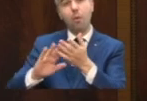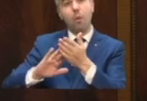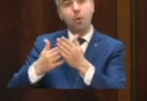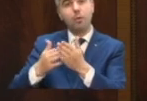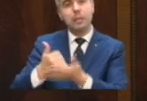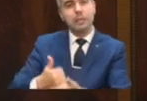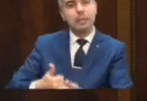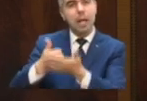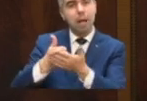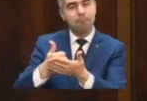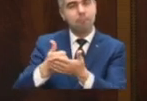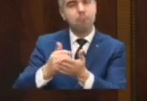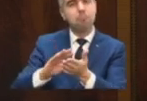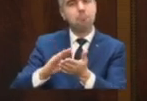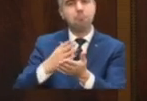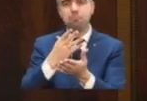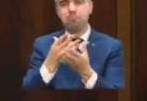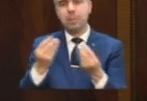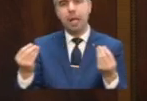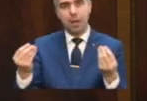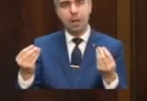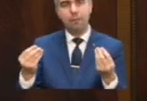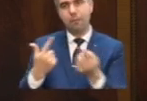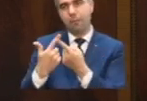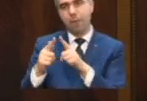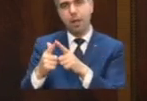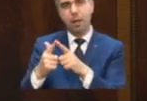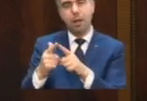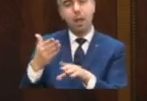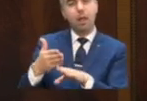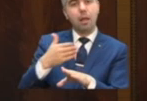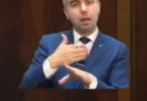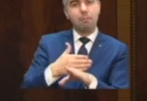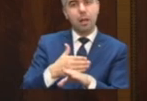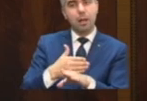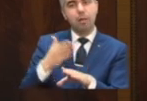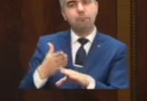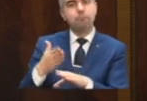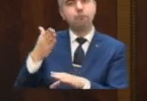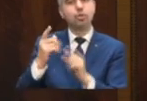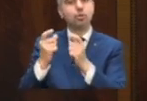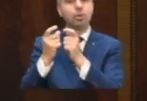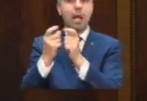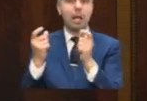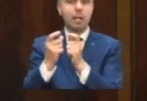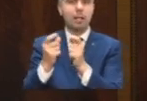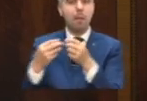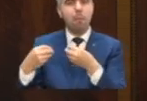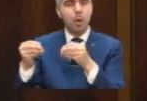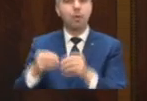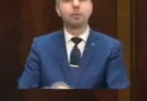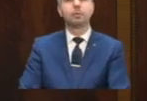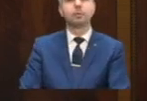ندعموا هاد يعني سلاسل القيم قبل الوصول الى يعني الى قطاع